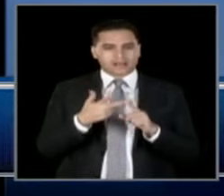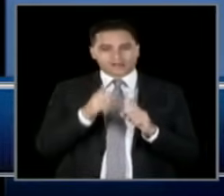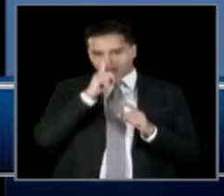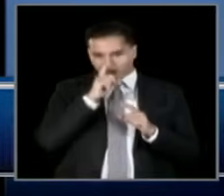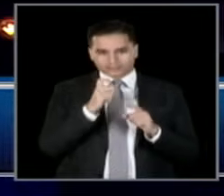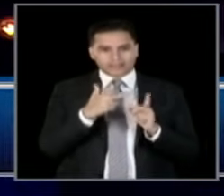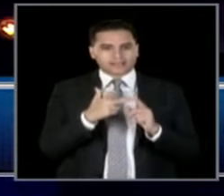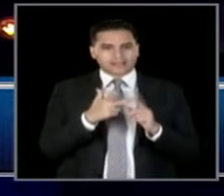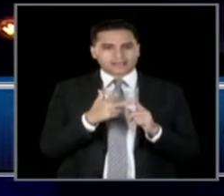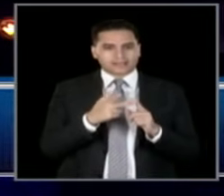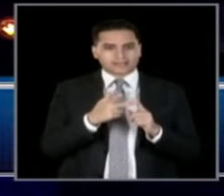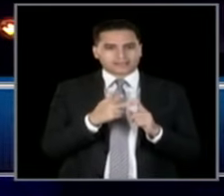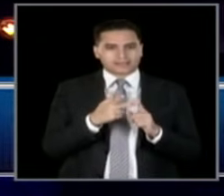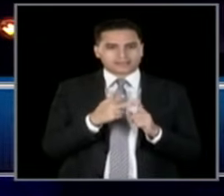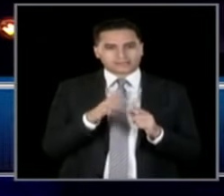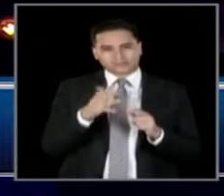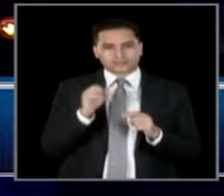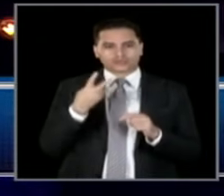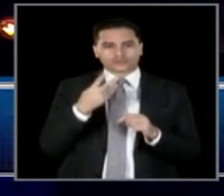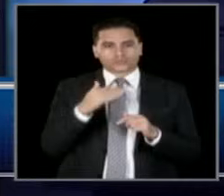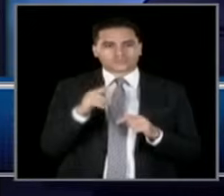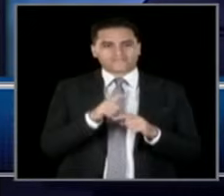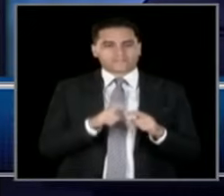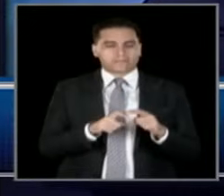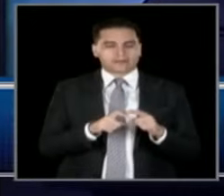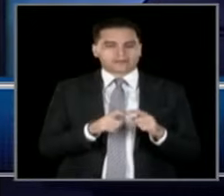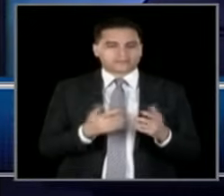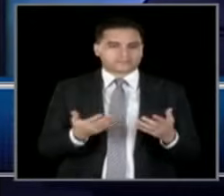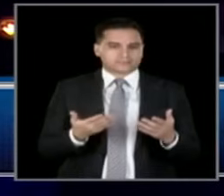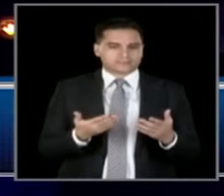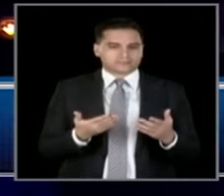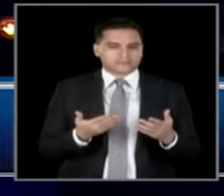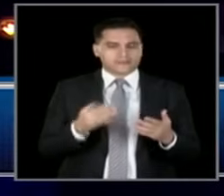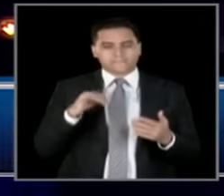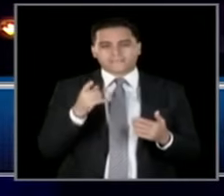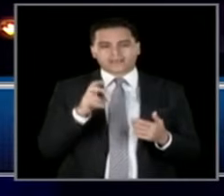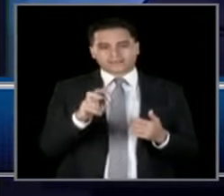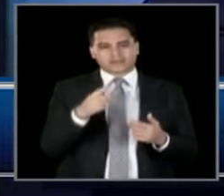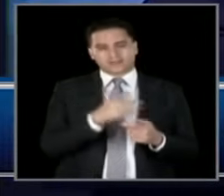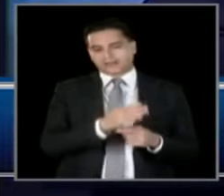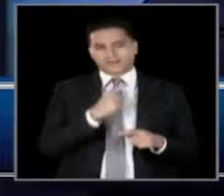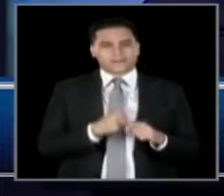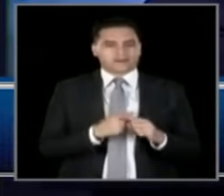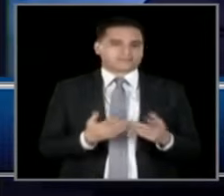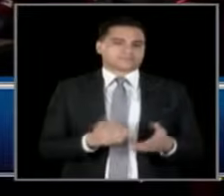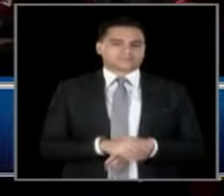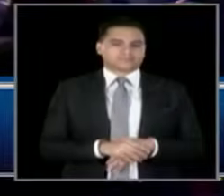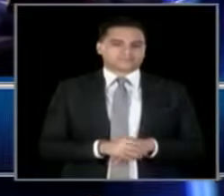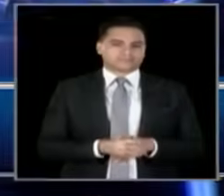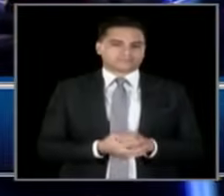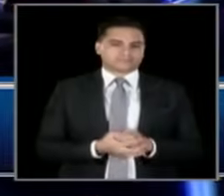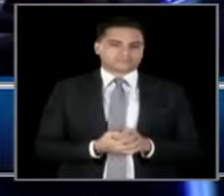وقطر الثالثة بحوالي 12.5%. طبعا يا منى إجابة خاطئة،